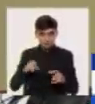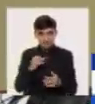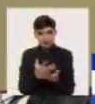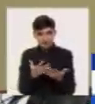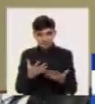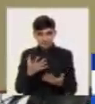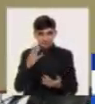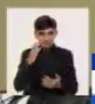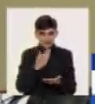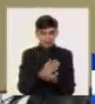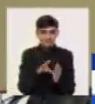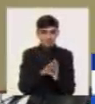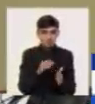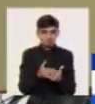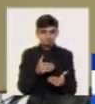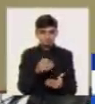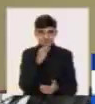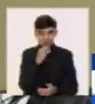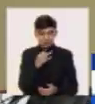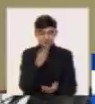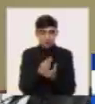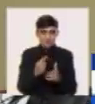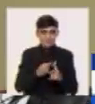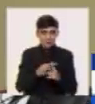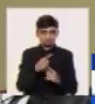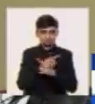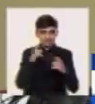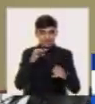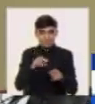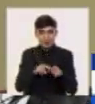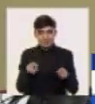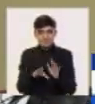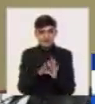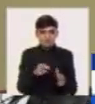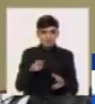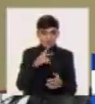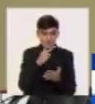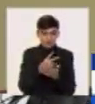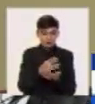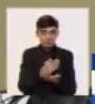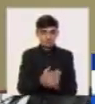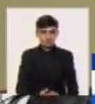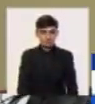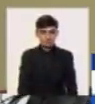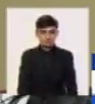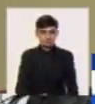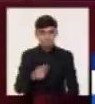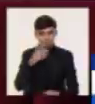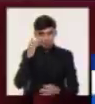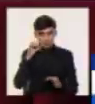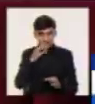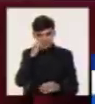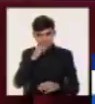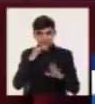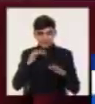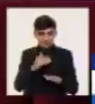нәрселер бар. Тек қана сайлау алдында өзінің тұлғалық атын шығарып, сол арқылы партияға дауыс жинау деген көрсеткіш бар. Саясаттанушы мұны